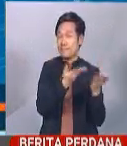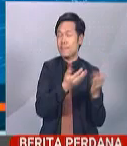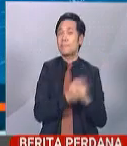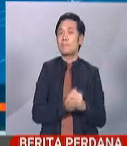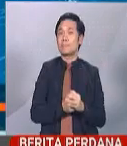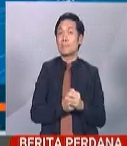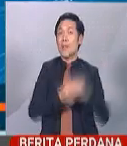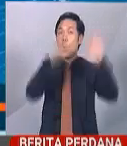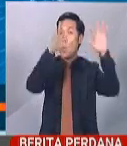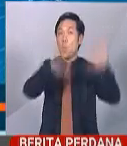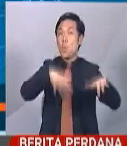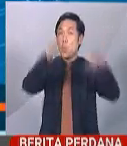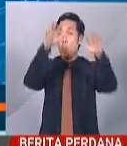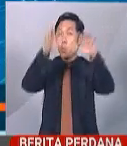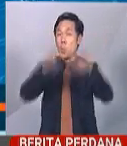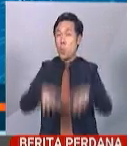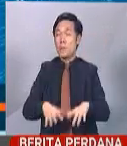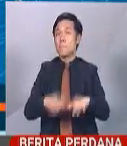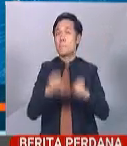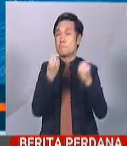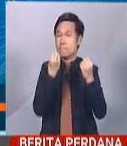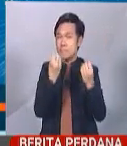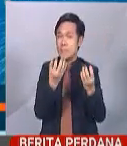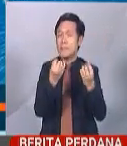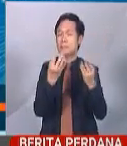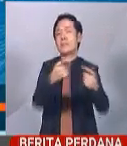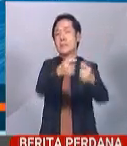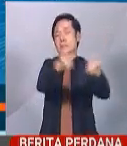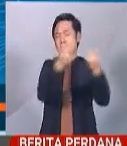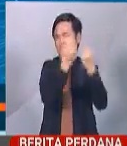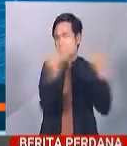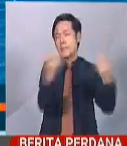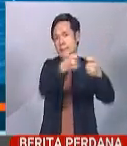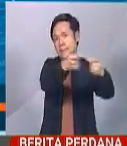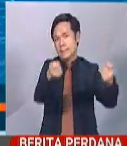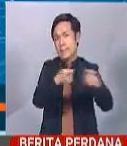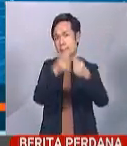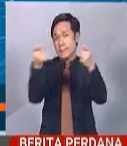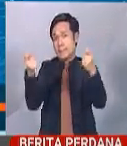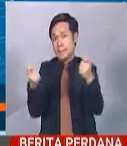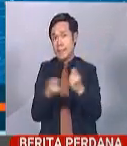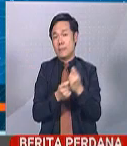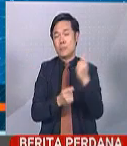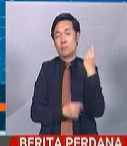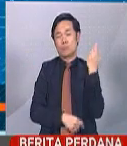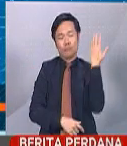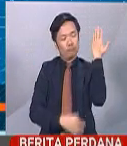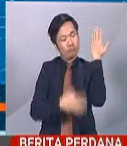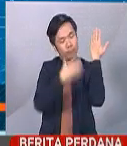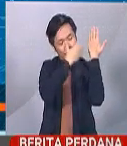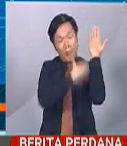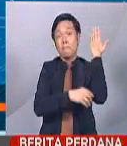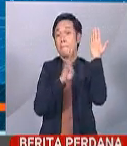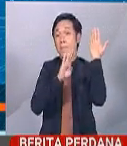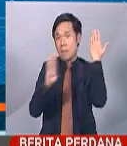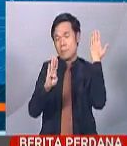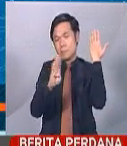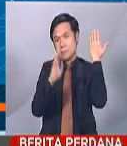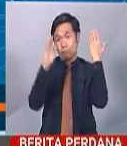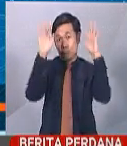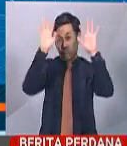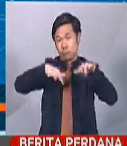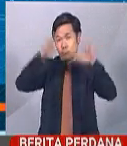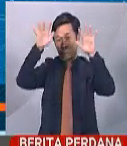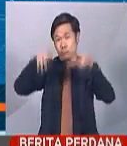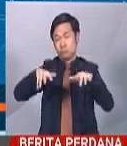hujan lebat kini sedang berlaku di kebanyakan tempat melibatkan bahagian pantai barat semenanjung Malaysia, termasuklah di